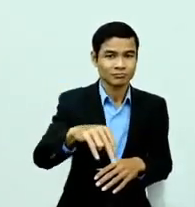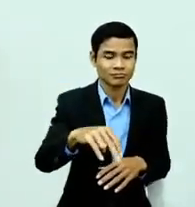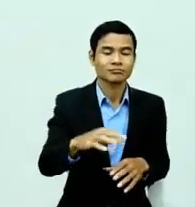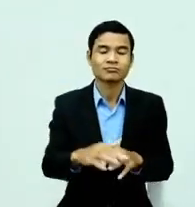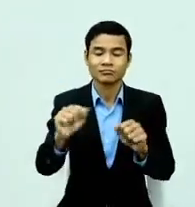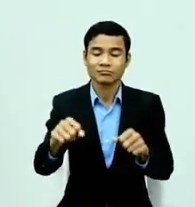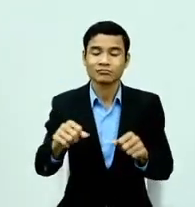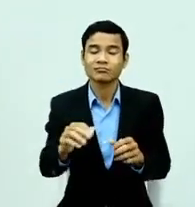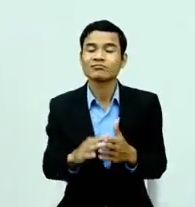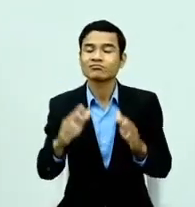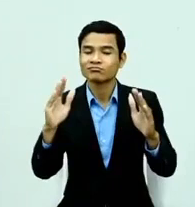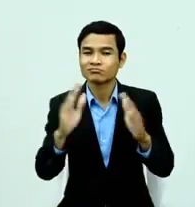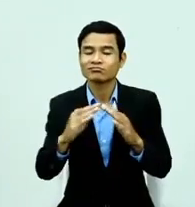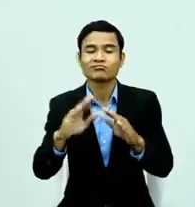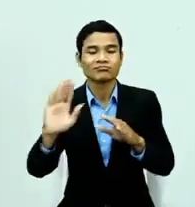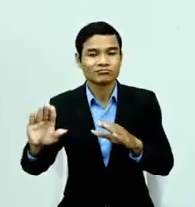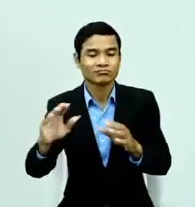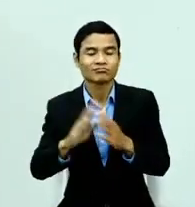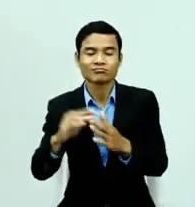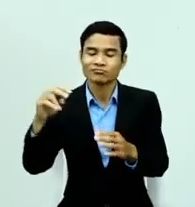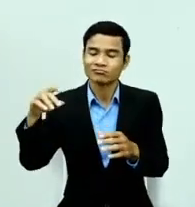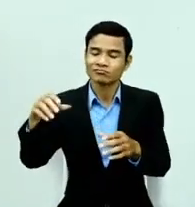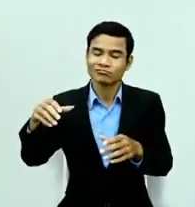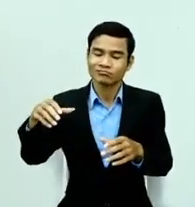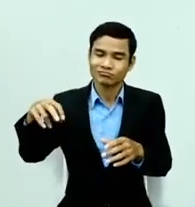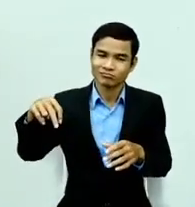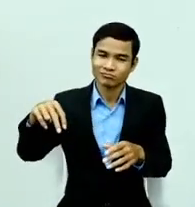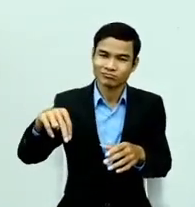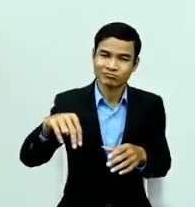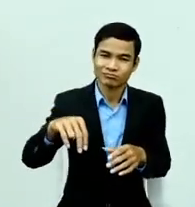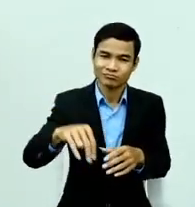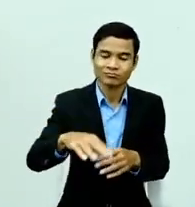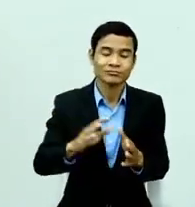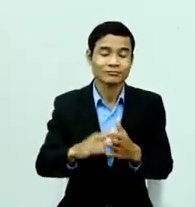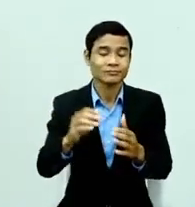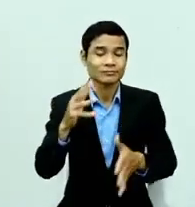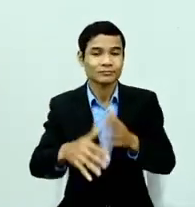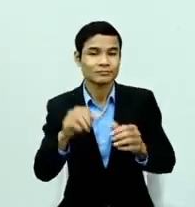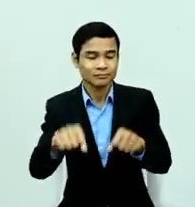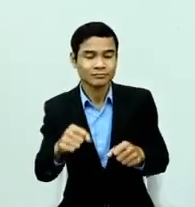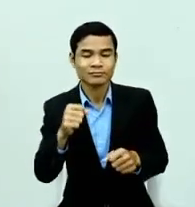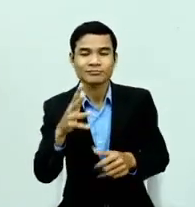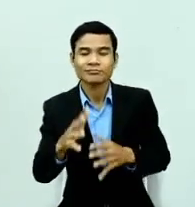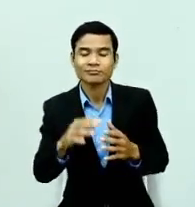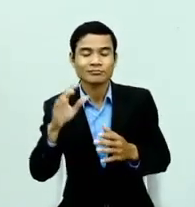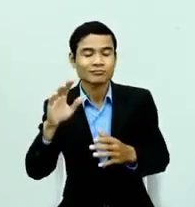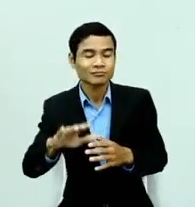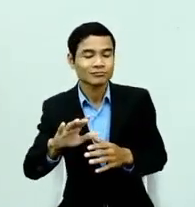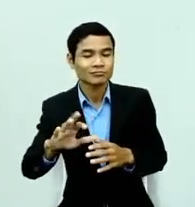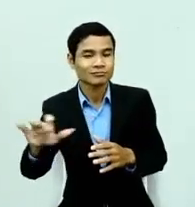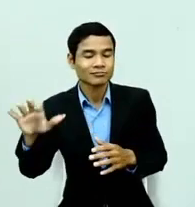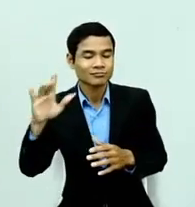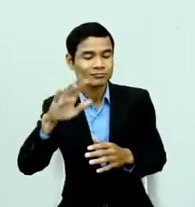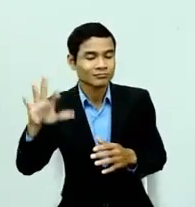tiếp tam chuẩn chuẩn đào nè, chà cho, con sẽ đập mơ bịa cho miếng sâu cho mà vậy đá